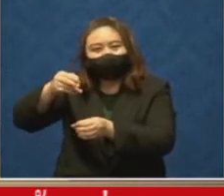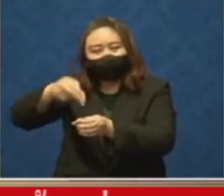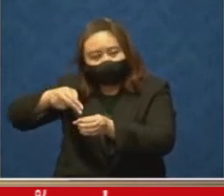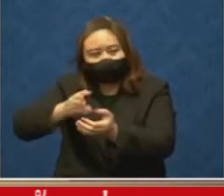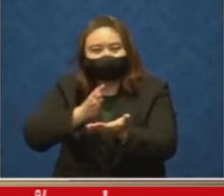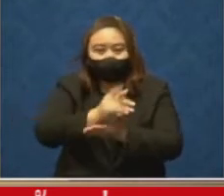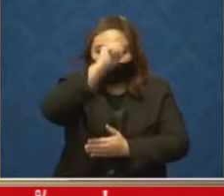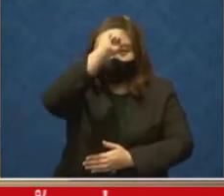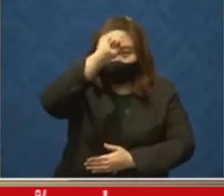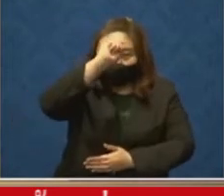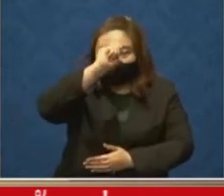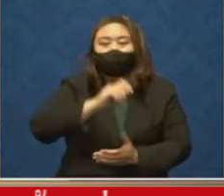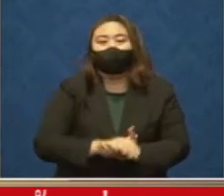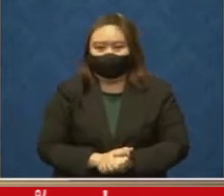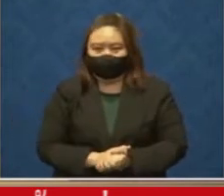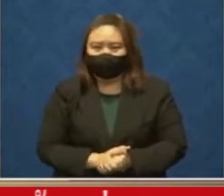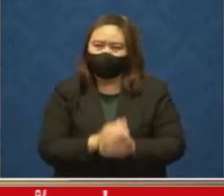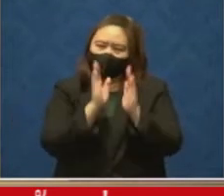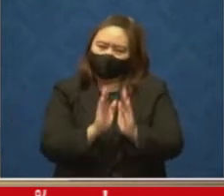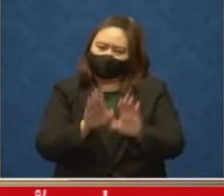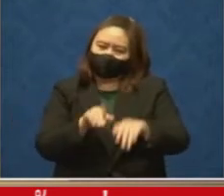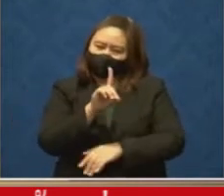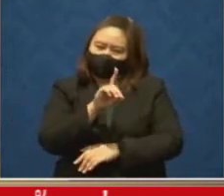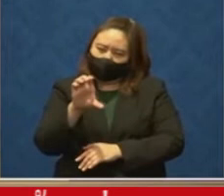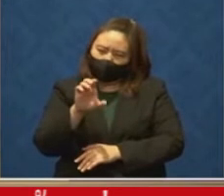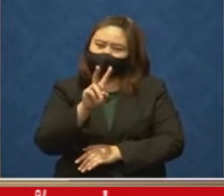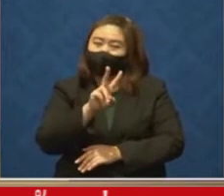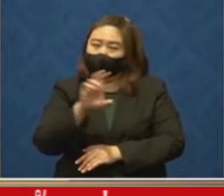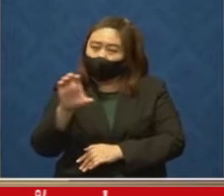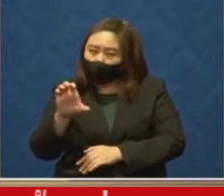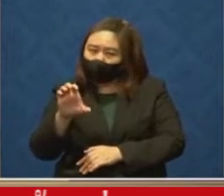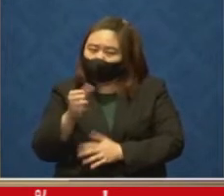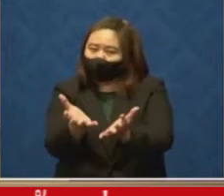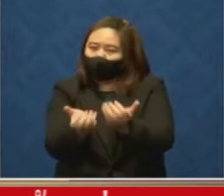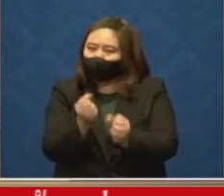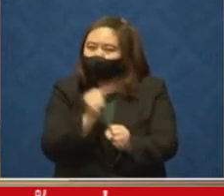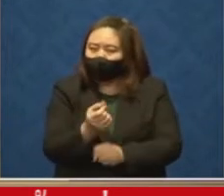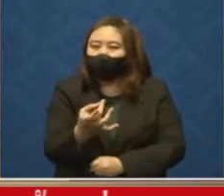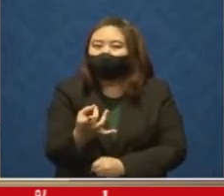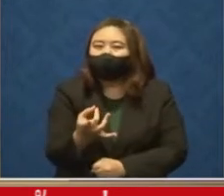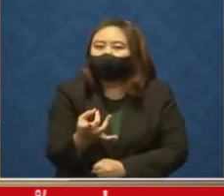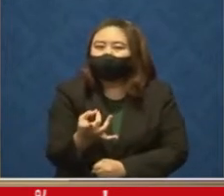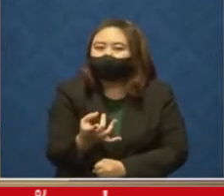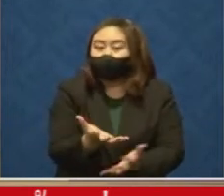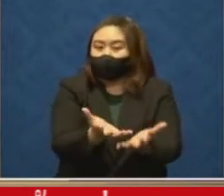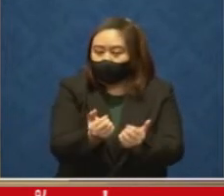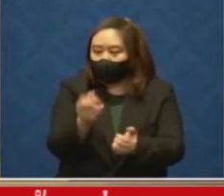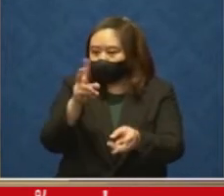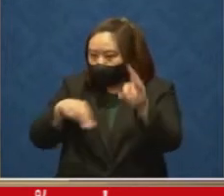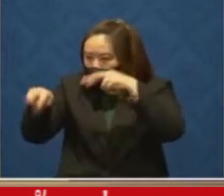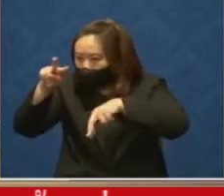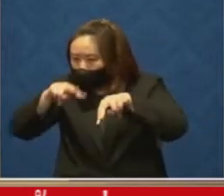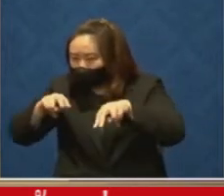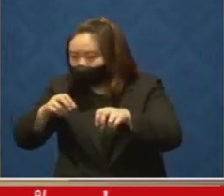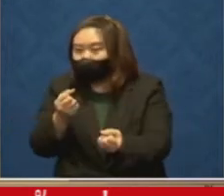และนักศึกษาที่จบจากวิสวะสหาการเอาแ่สักร้ สองหรคนพอครับเอาไปเพื่ออะไรครับเอาไป